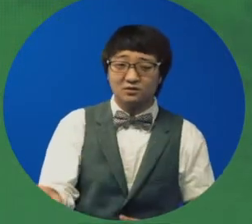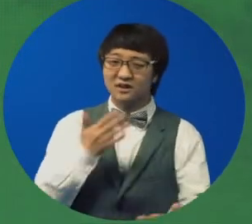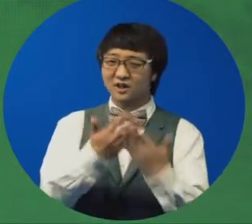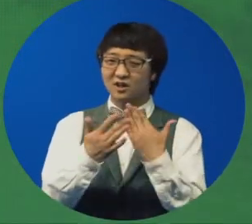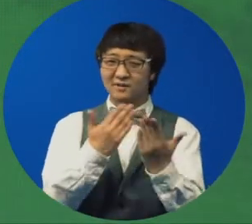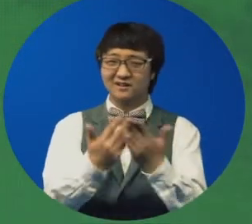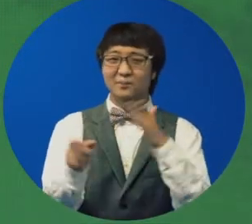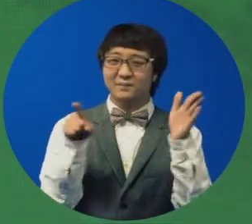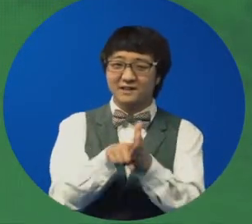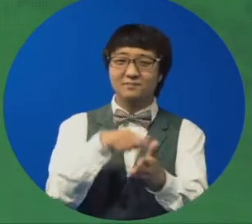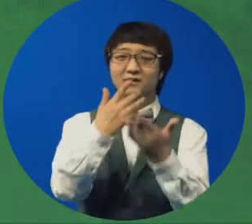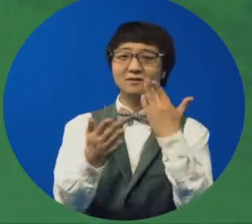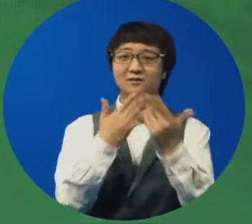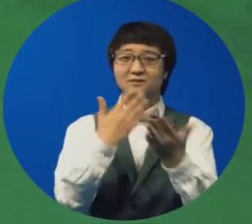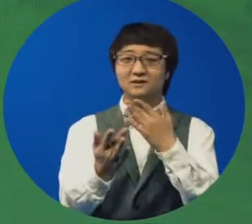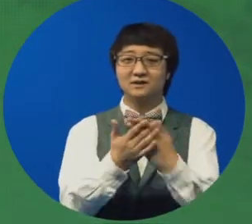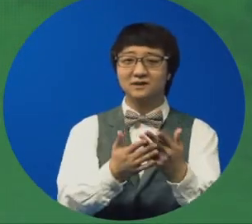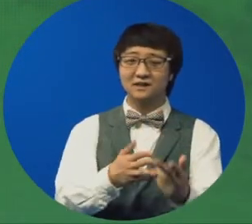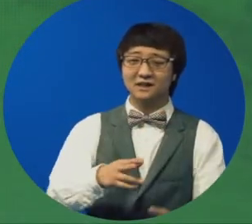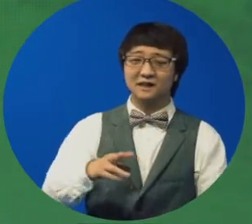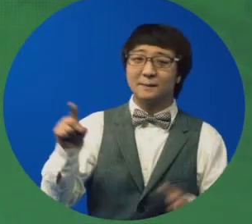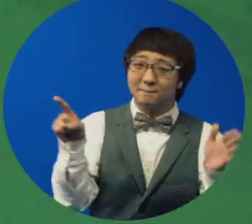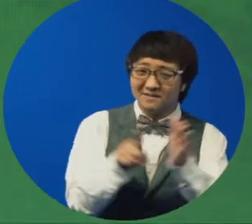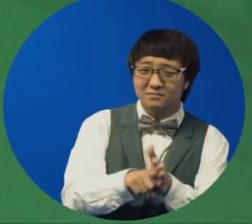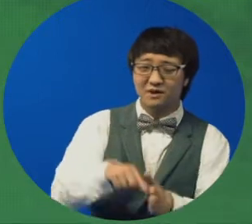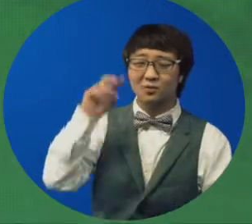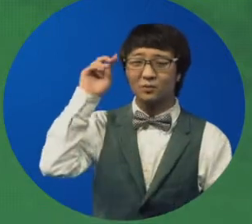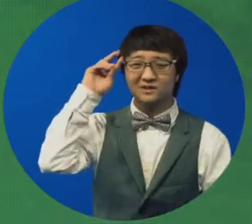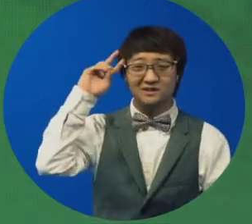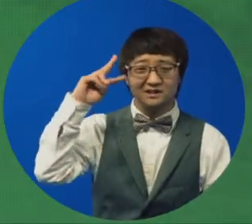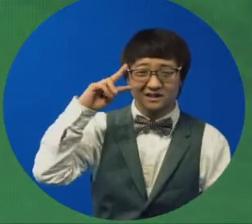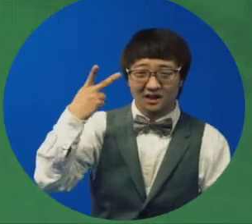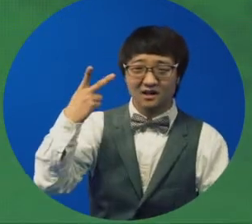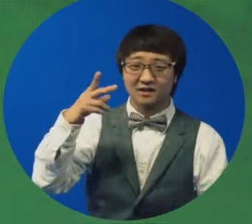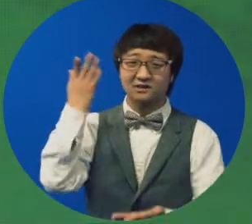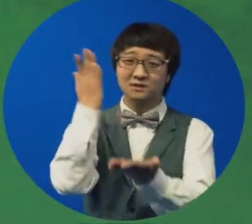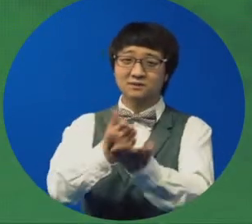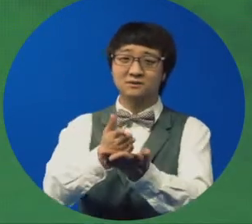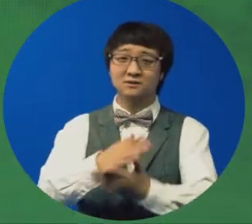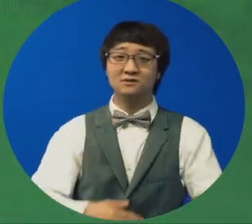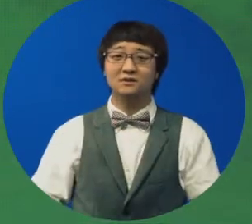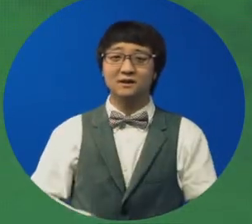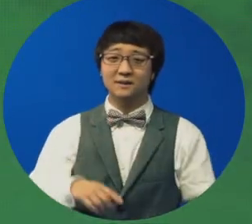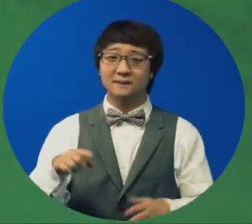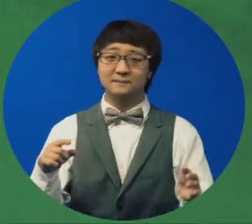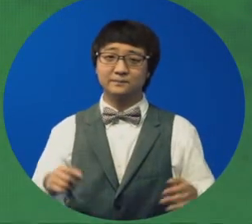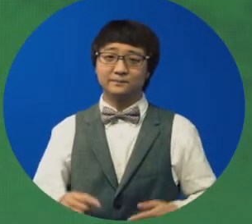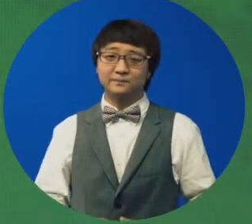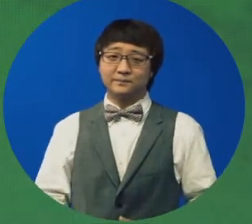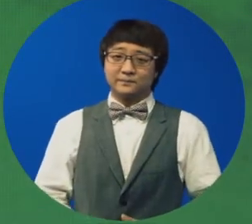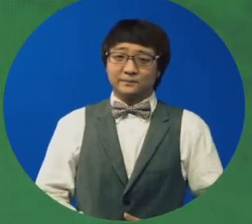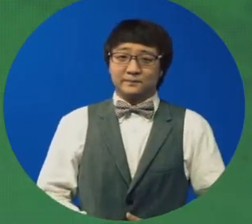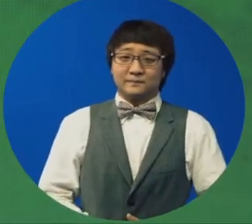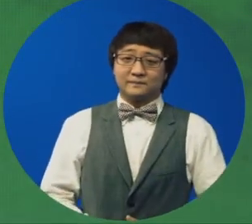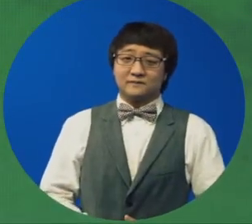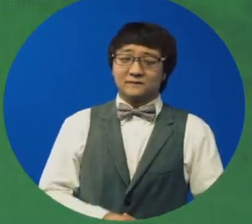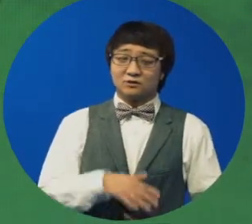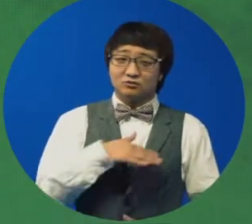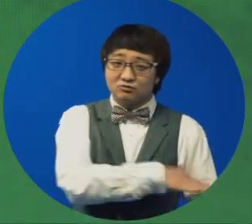경험들, 그것이 믿음이라고 착각하지 마십시오. 그 기적이 믿음이라고 착각하지 마십시오. 우리가 믿어야 되는